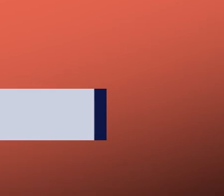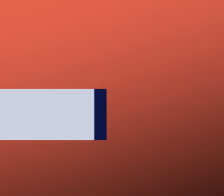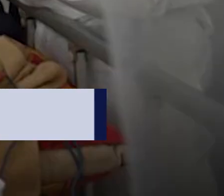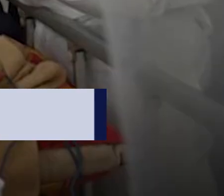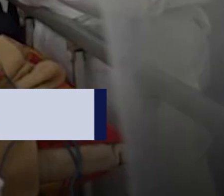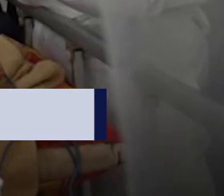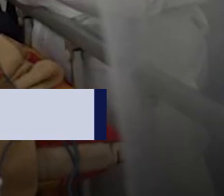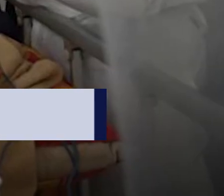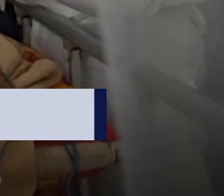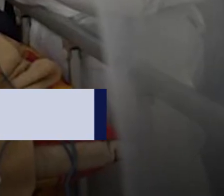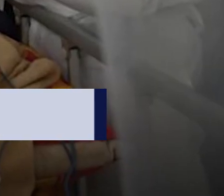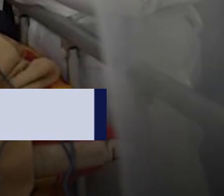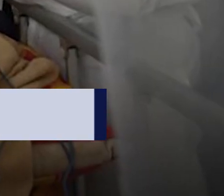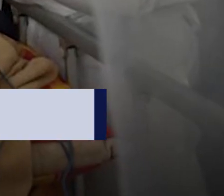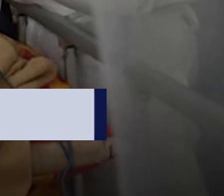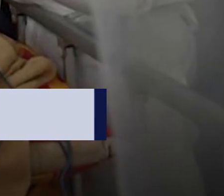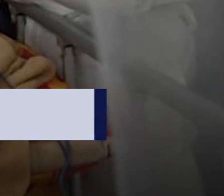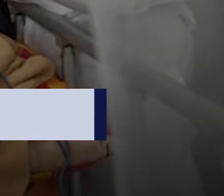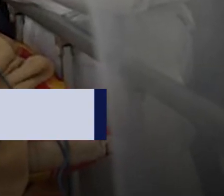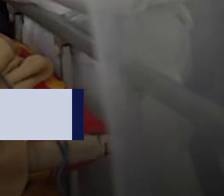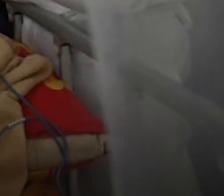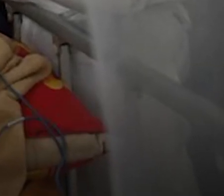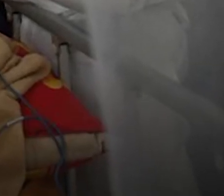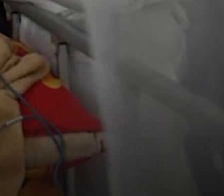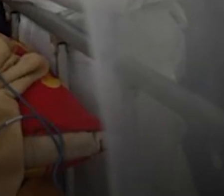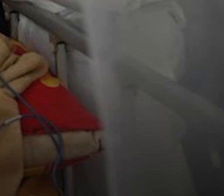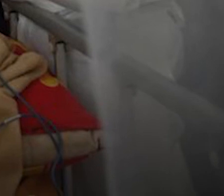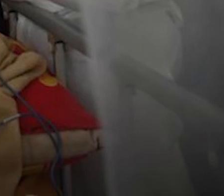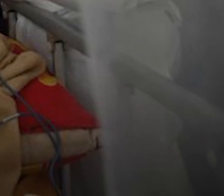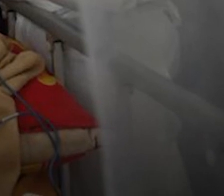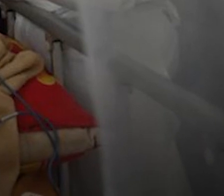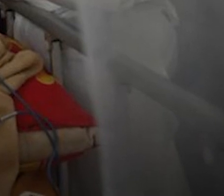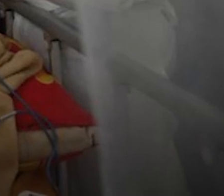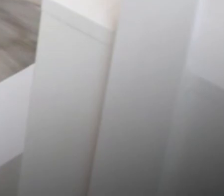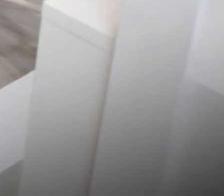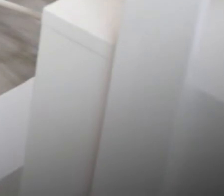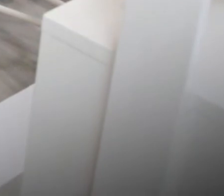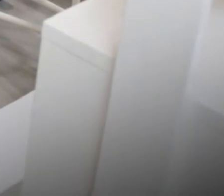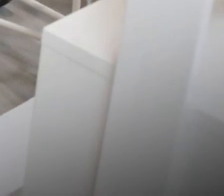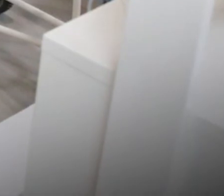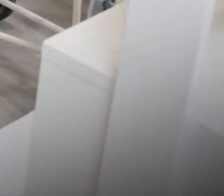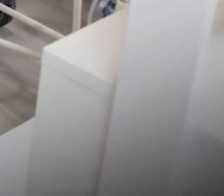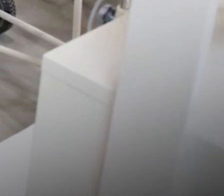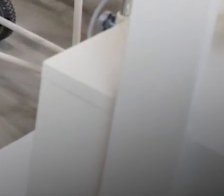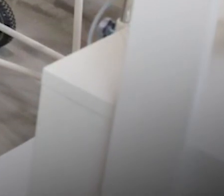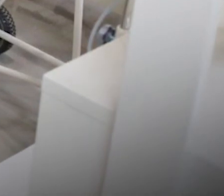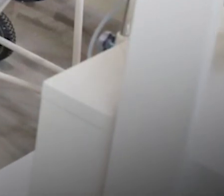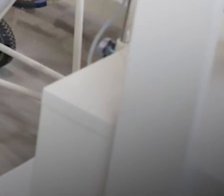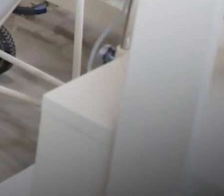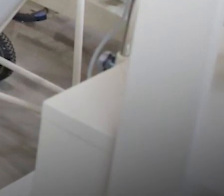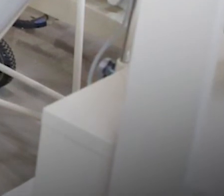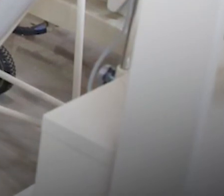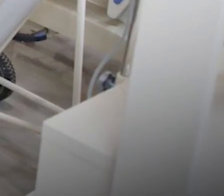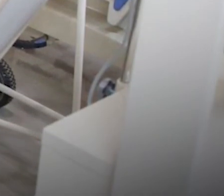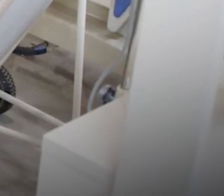demikian, total kasus COVID-19 di Indonesia saat ini mencapai 4.178.164 orang.